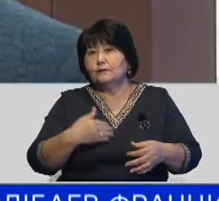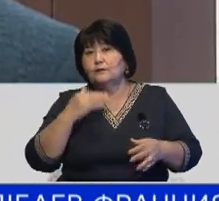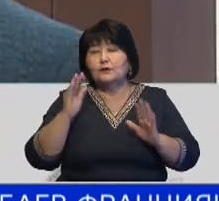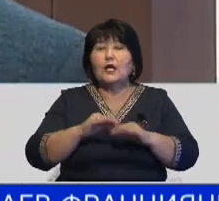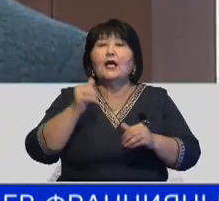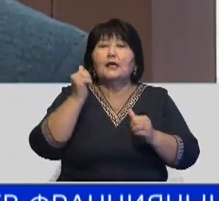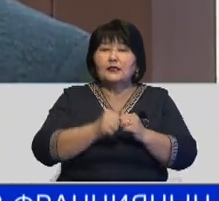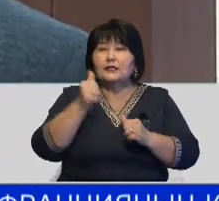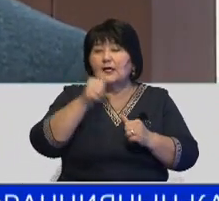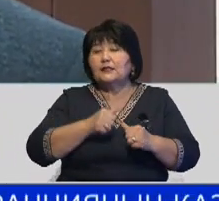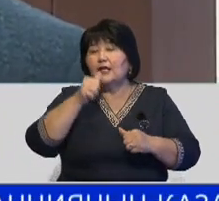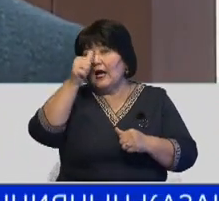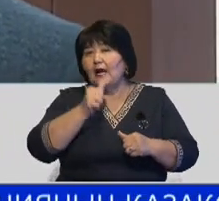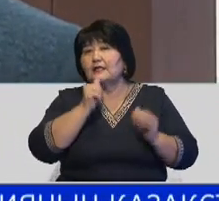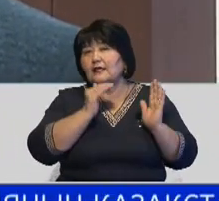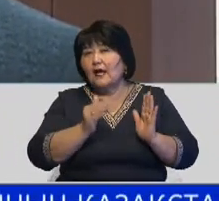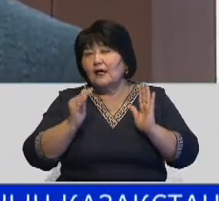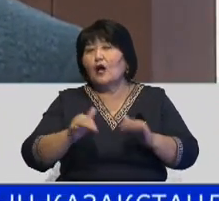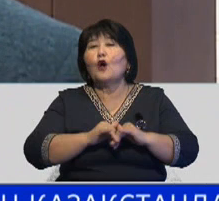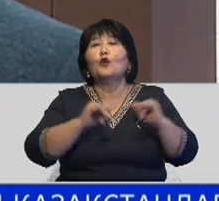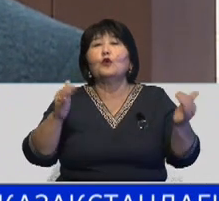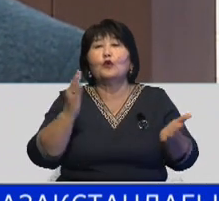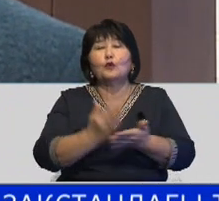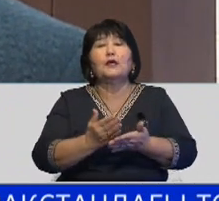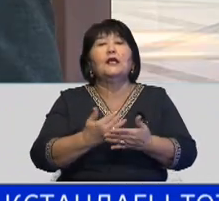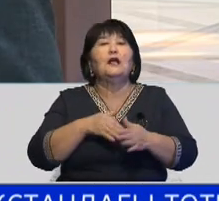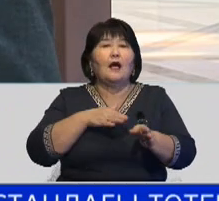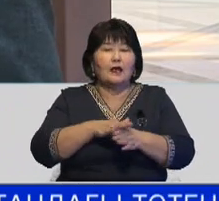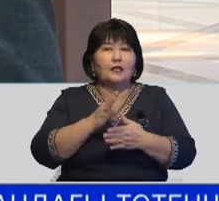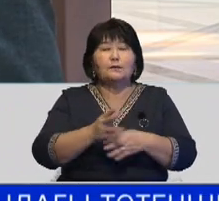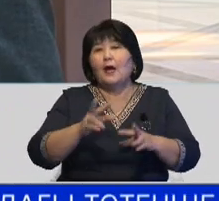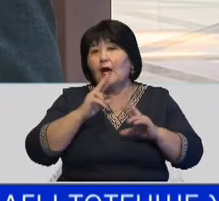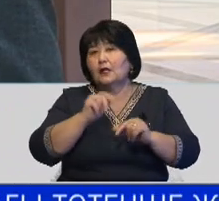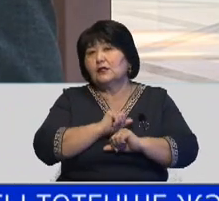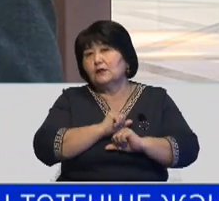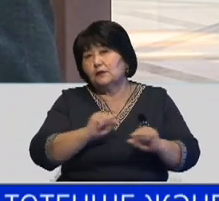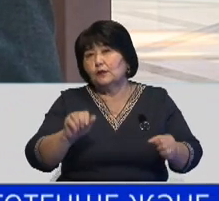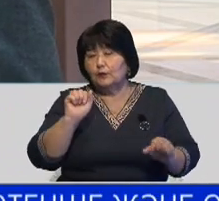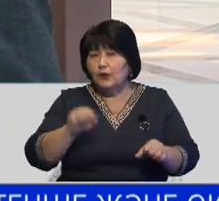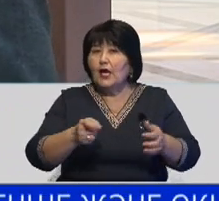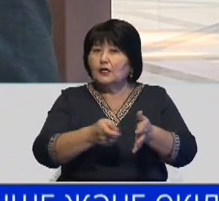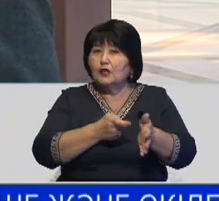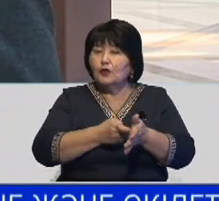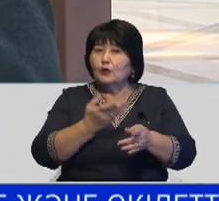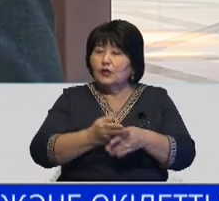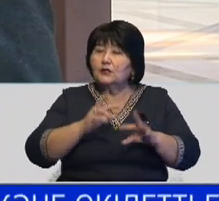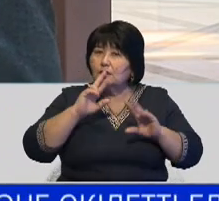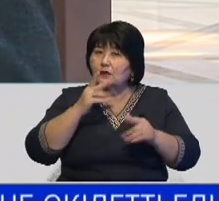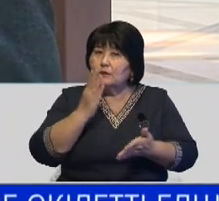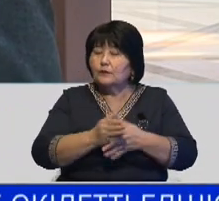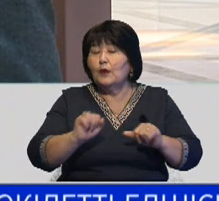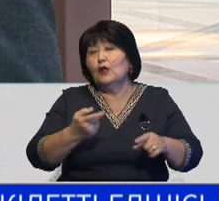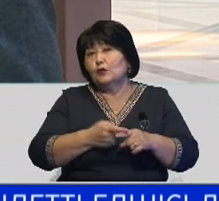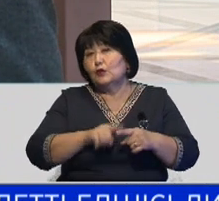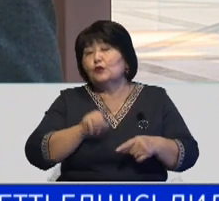Жылдан жылға, айдан айға деп айтуға болады, көбейіп жатыр, ақталып жатыр. Өйткені қателіктер кетуі мүмкін тергеу кезінде, басқа кездерінде. Сол